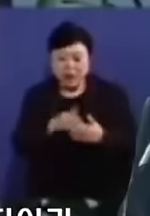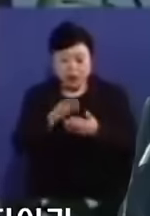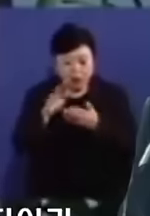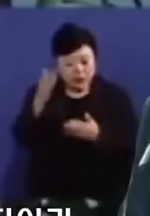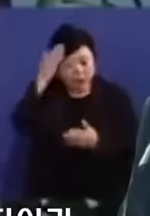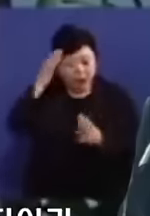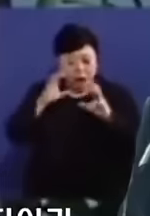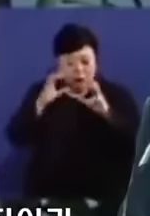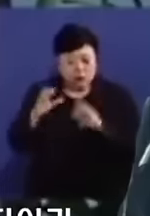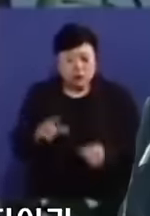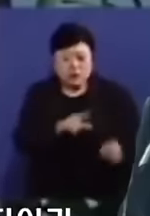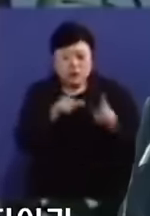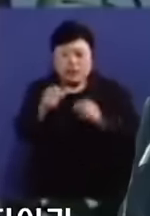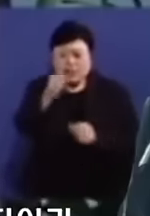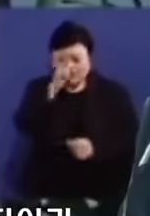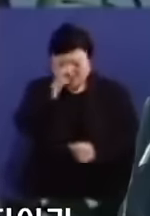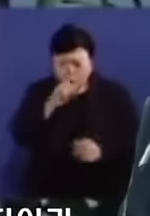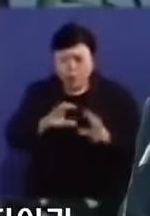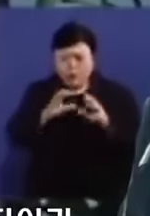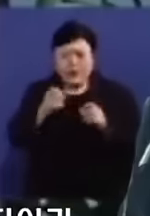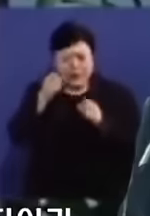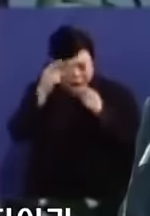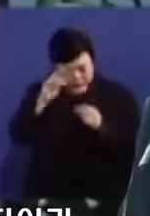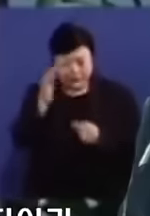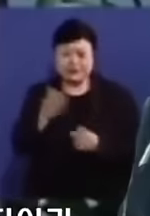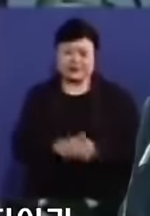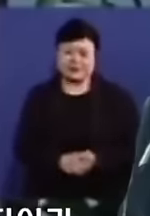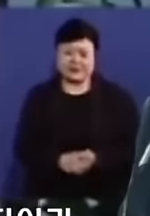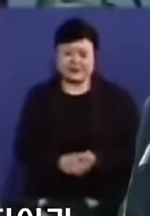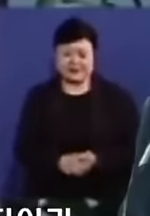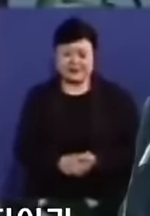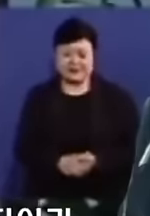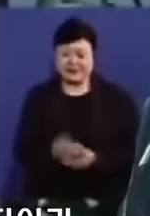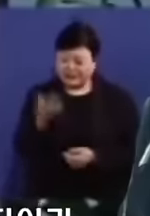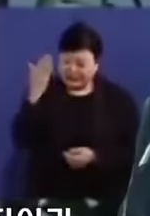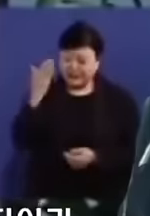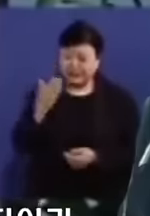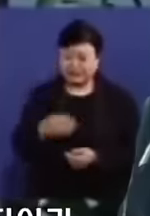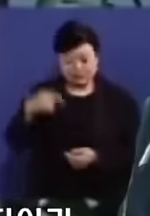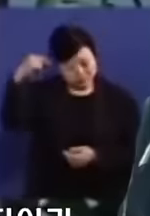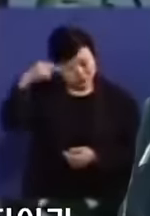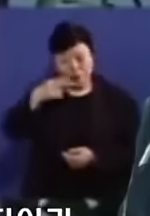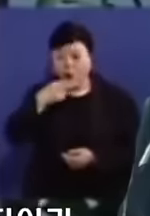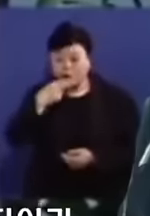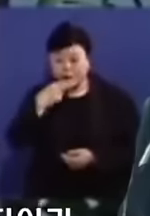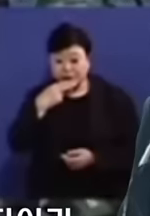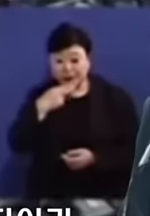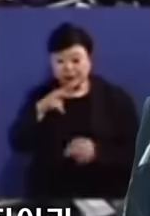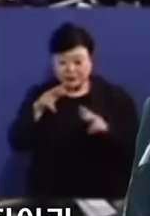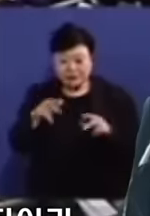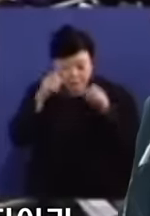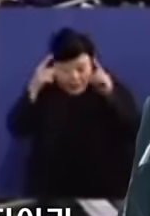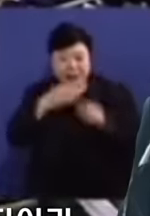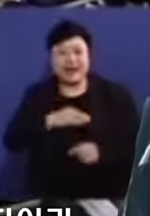한국이 얼마나 살기 좋은 나라인 것을 알게 되었어요. 그전에는 별로 그걸 느끼지 않았는데